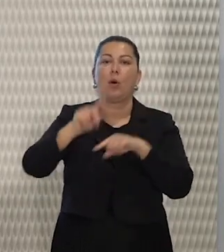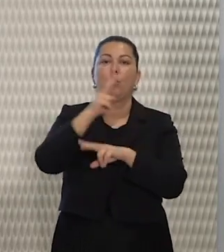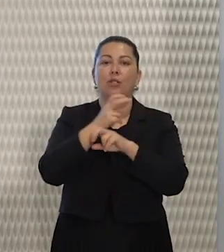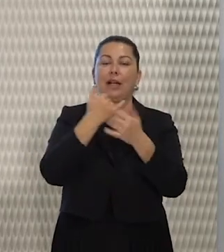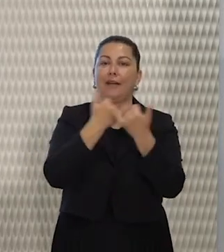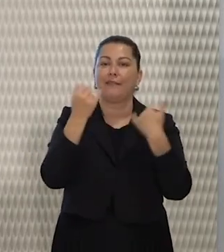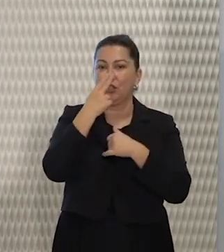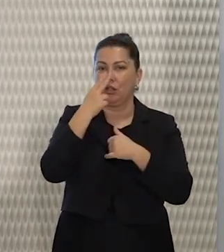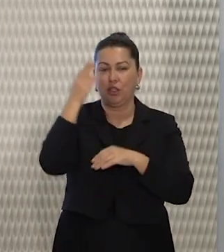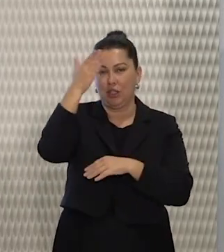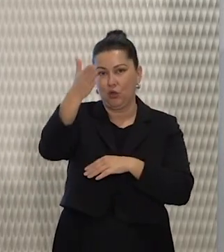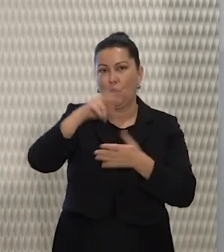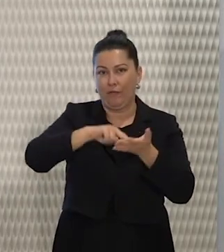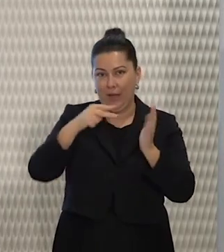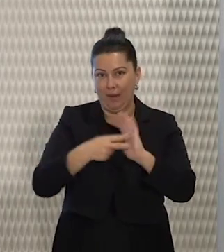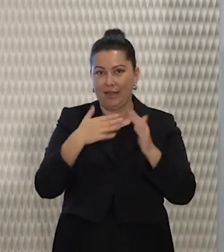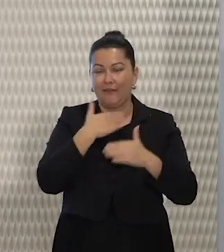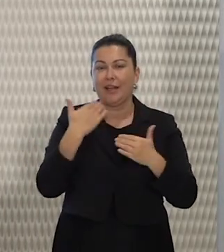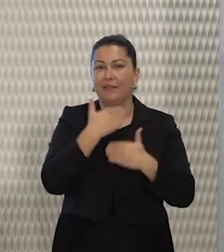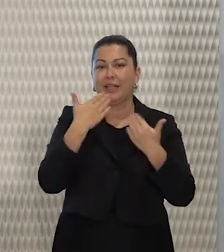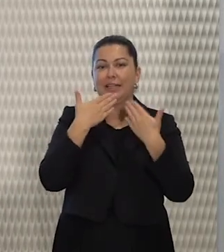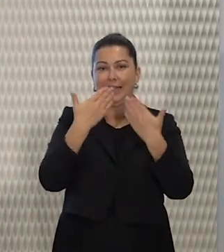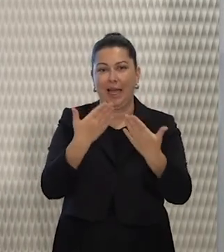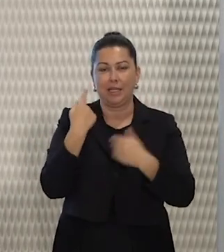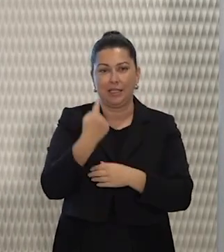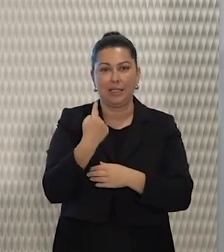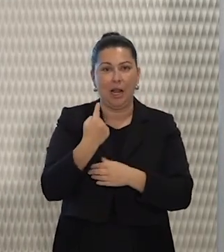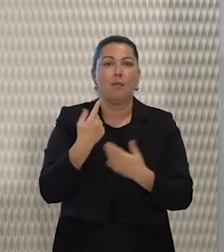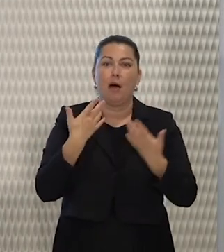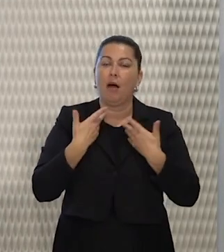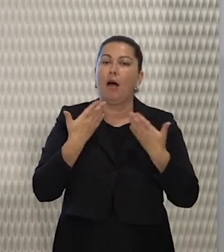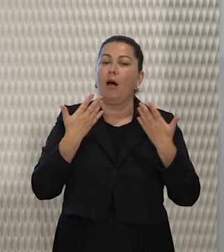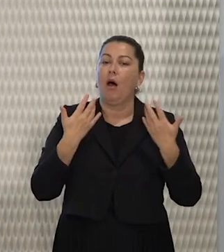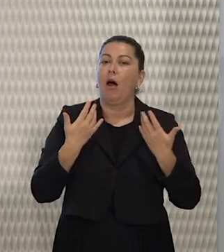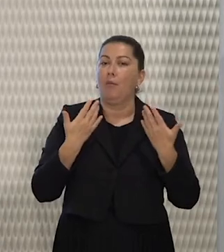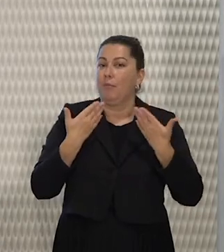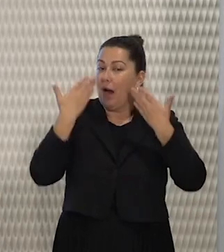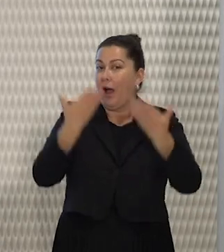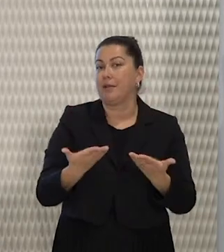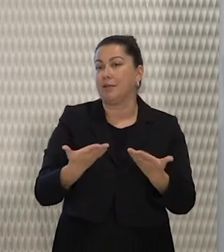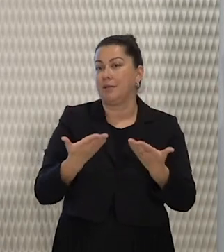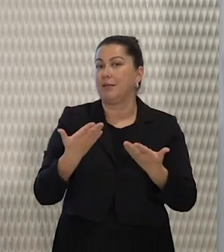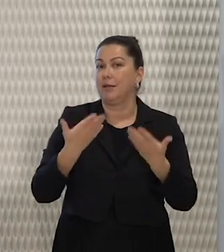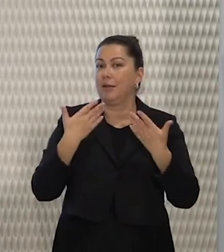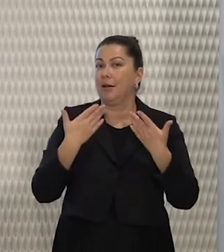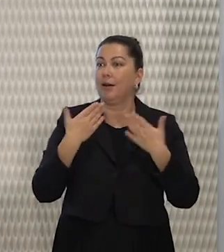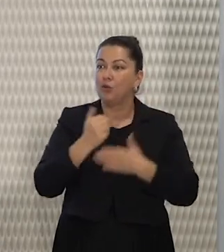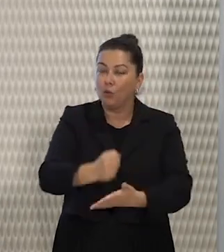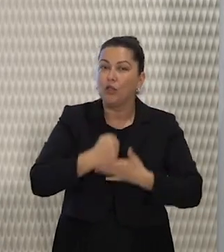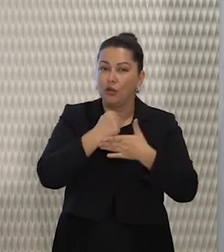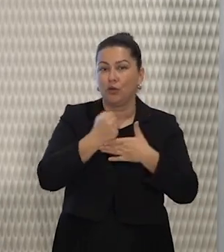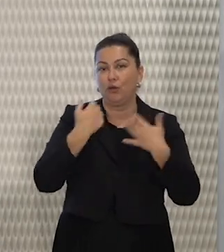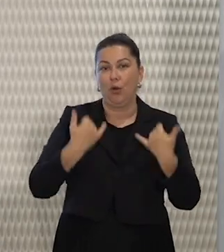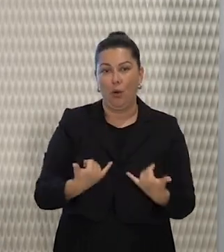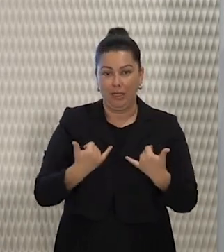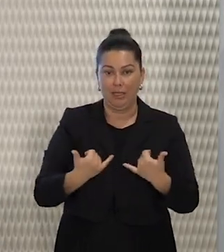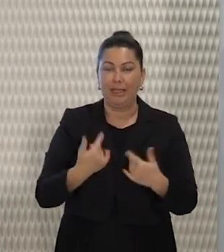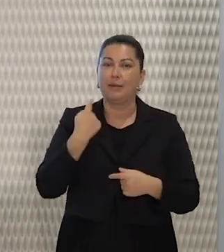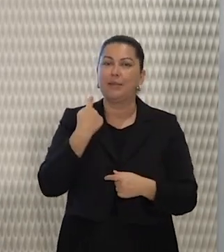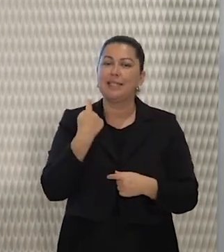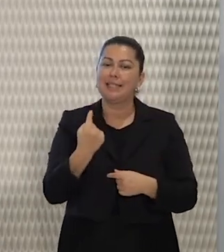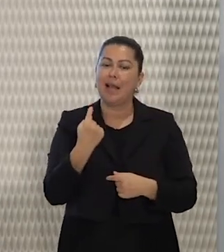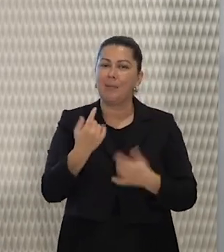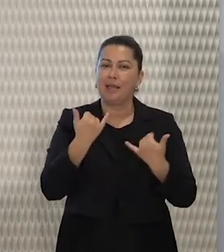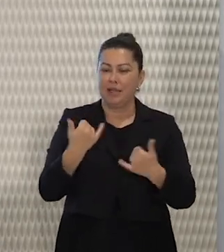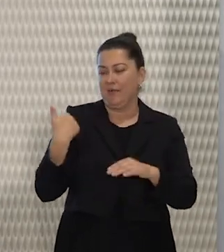hier in Zukunft noch vorgehen möchte. Vielen, vielen Dank, dass Sie uns auch so großartig unterstützen heute. Aber wir sind erst seit